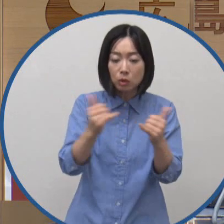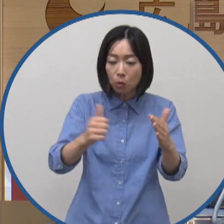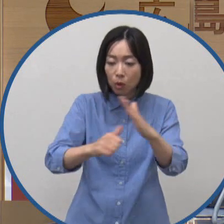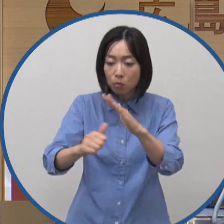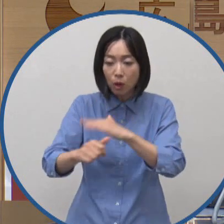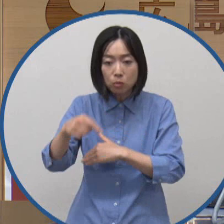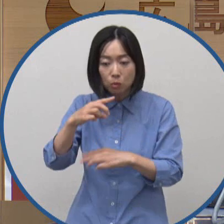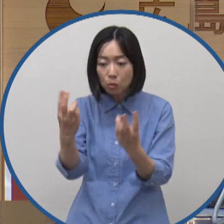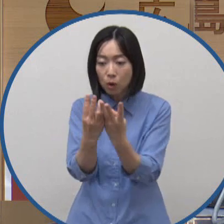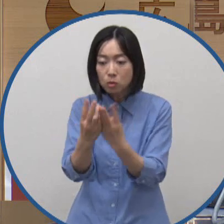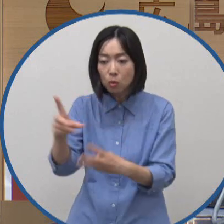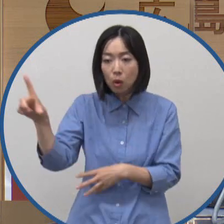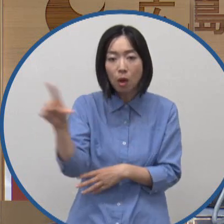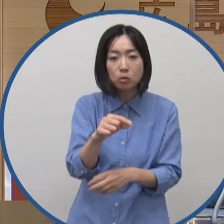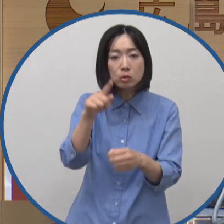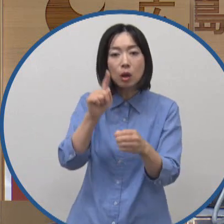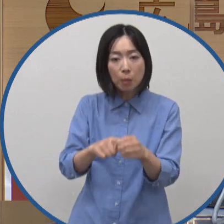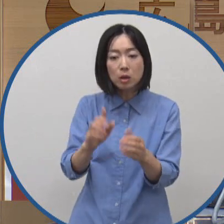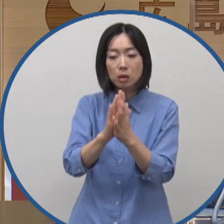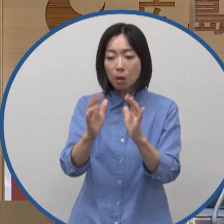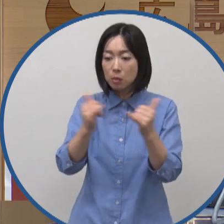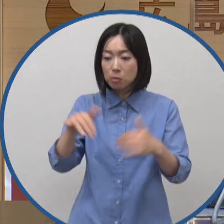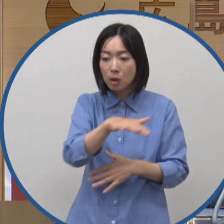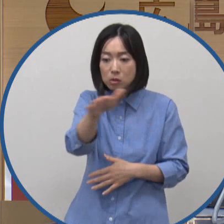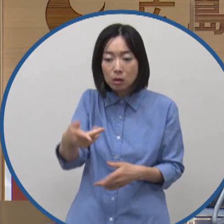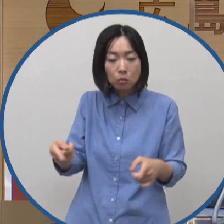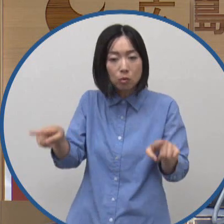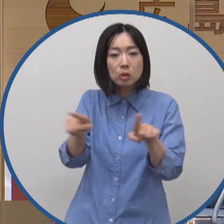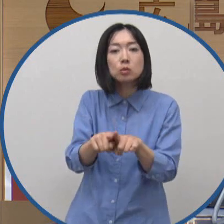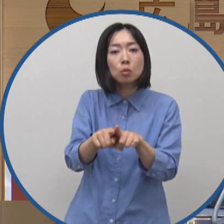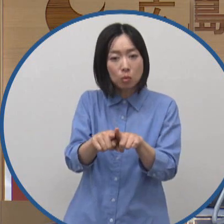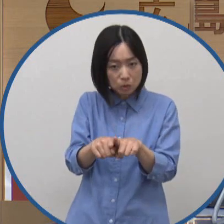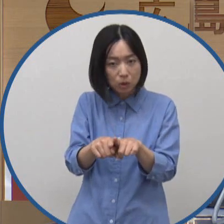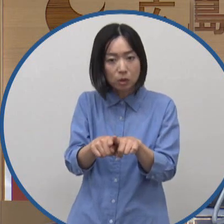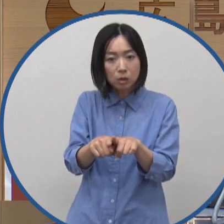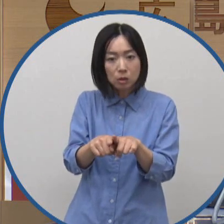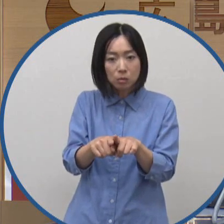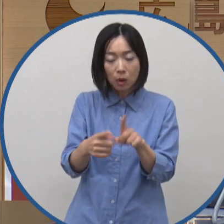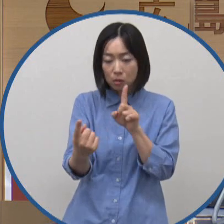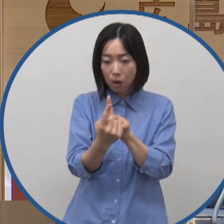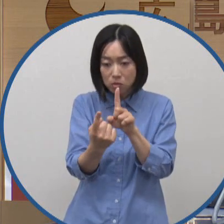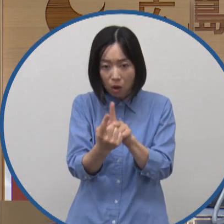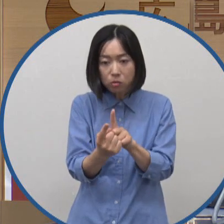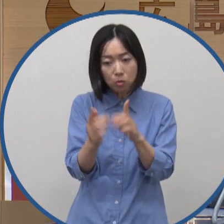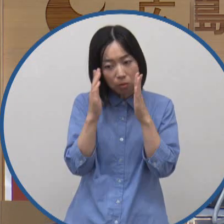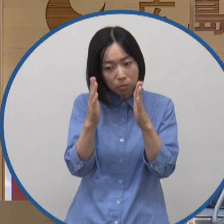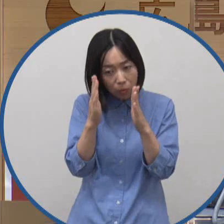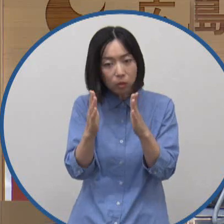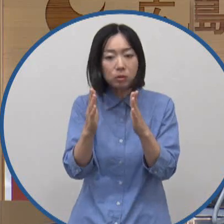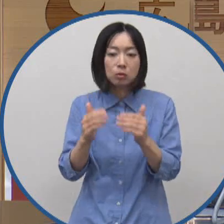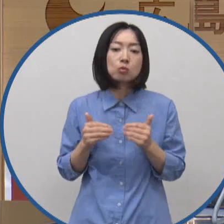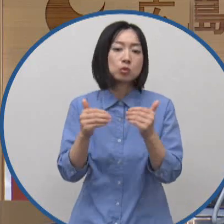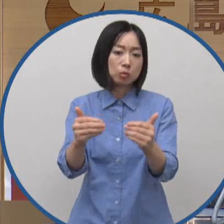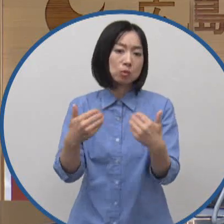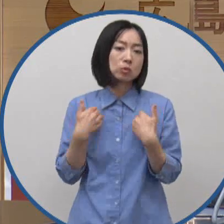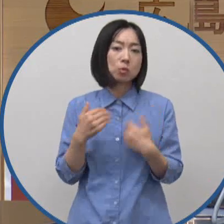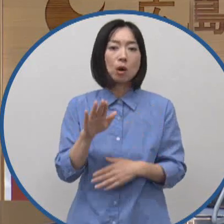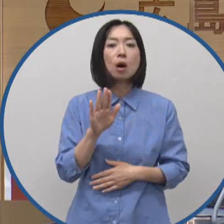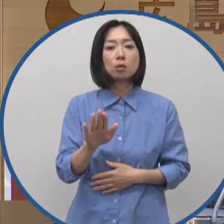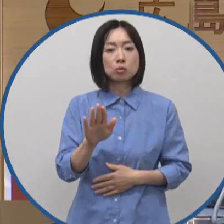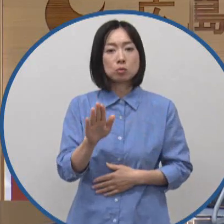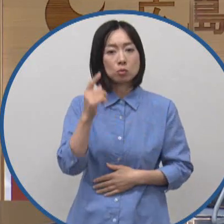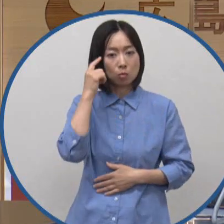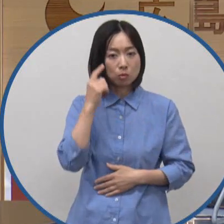ていくことなどですね、県民の皆様と一丸となって感染拡大防止に取り組んでいかなければいけないと考えています